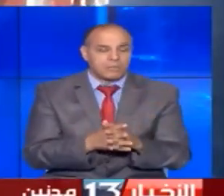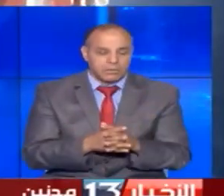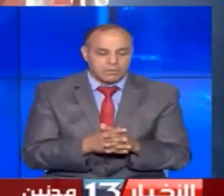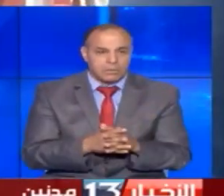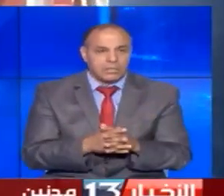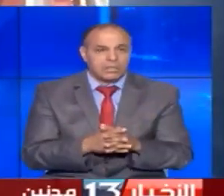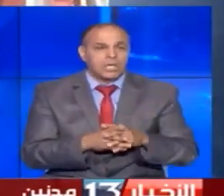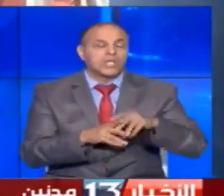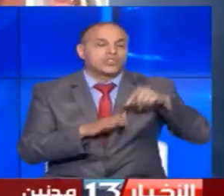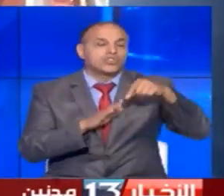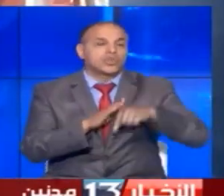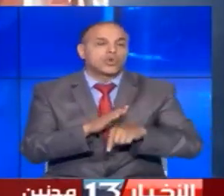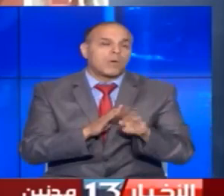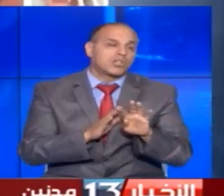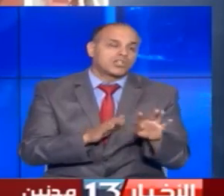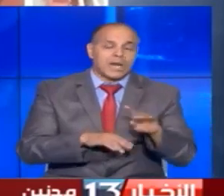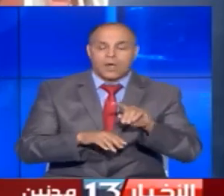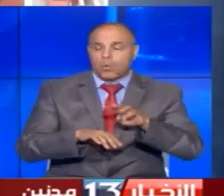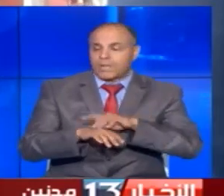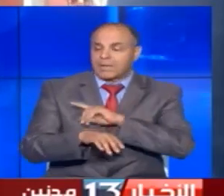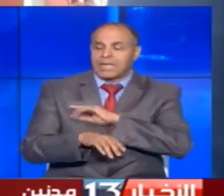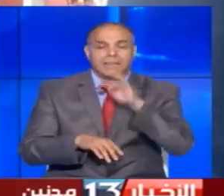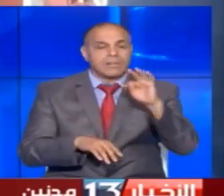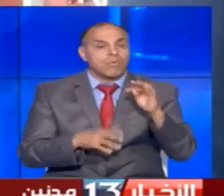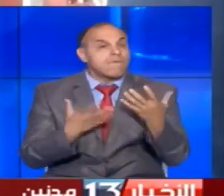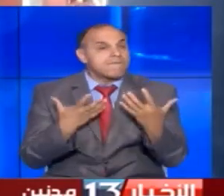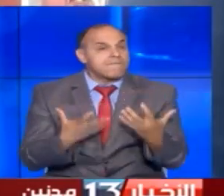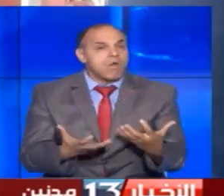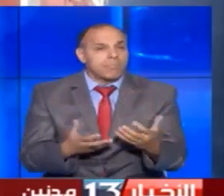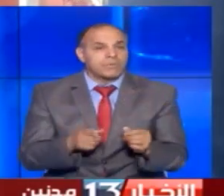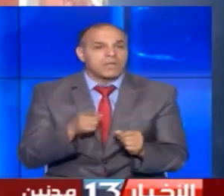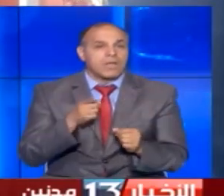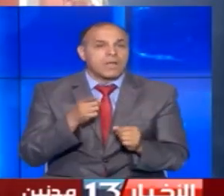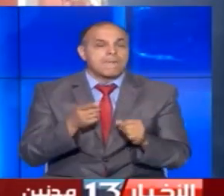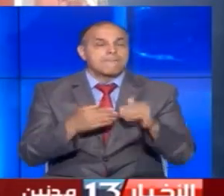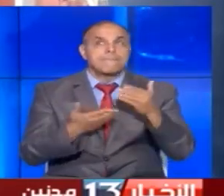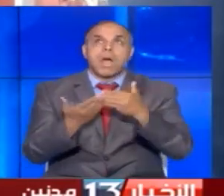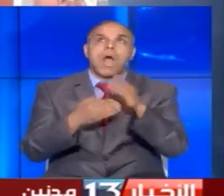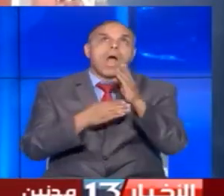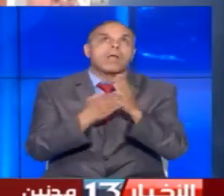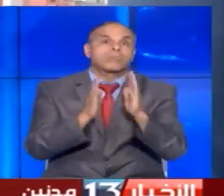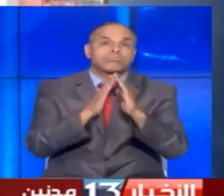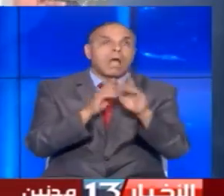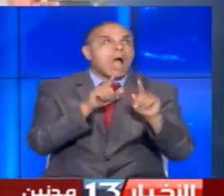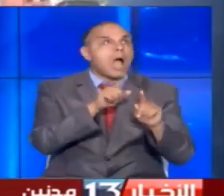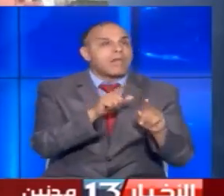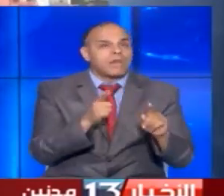الجنوب كما على الشرق من ولايه من الدين ولايتها طويل المبنى موجود